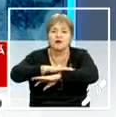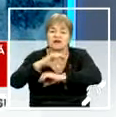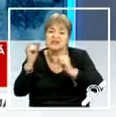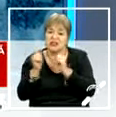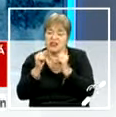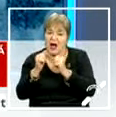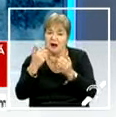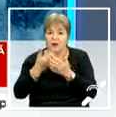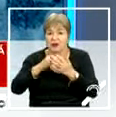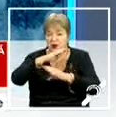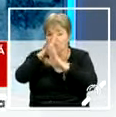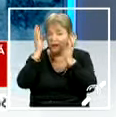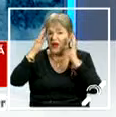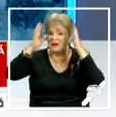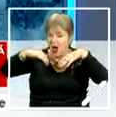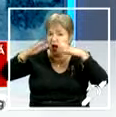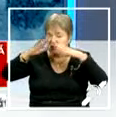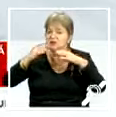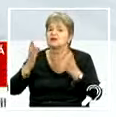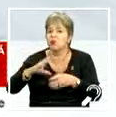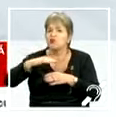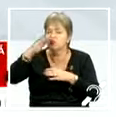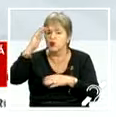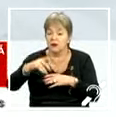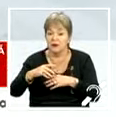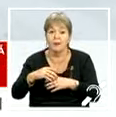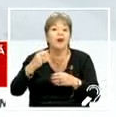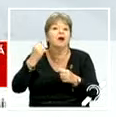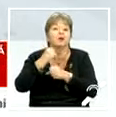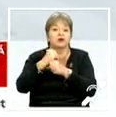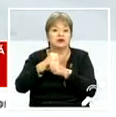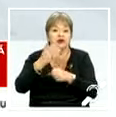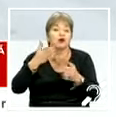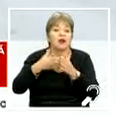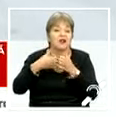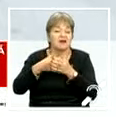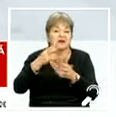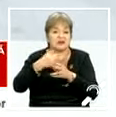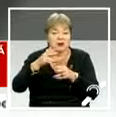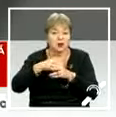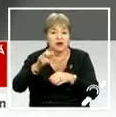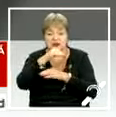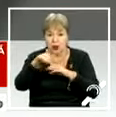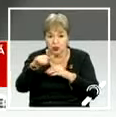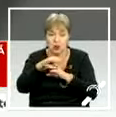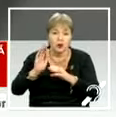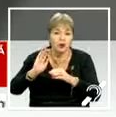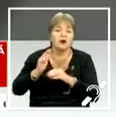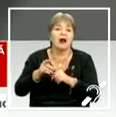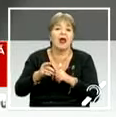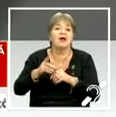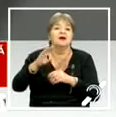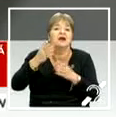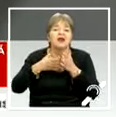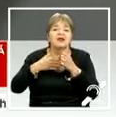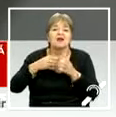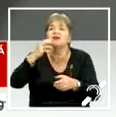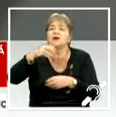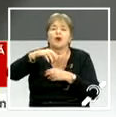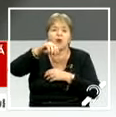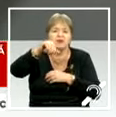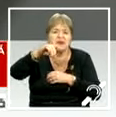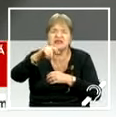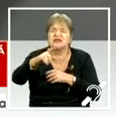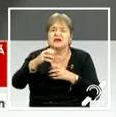din cursul dimineții. Echipele de dezăpezire de la Direcția Regională de Drumuri și Poduri intervin cu utilaje, cu lamă și material